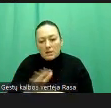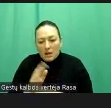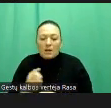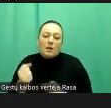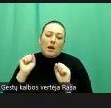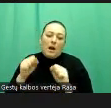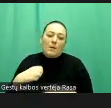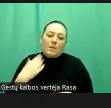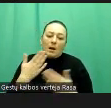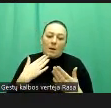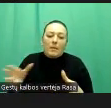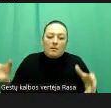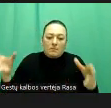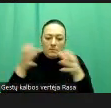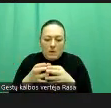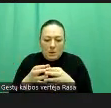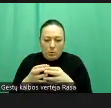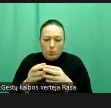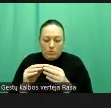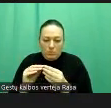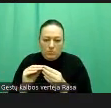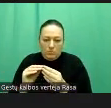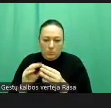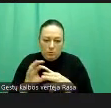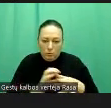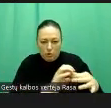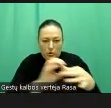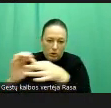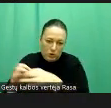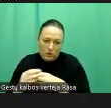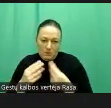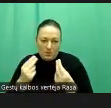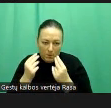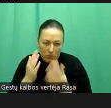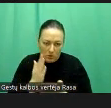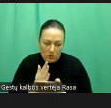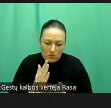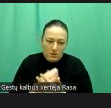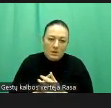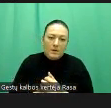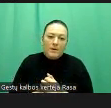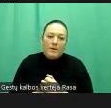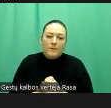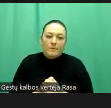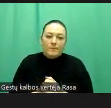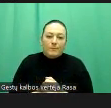kalbėti bendrai, apjungiant dalykus. Ir